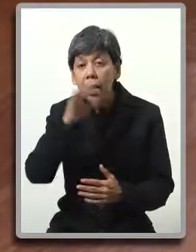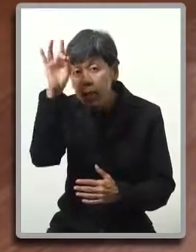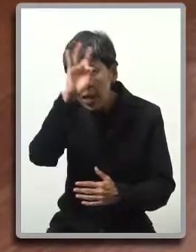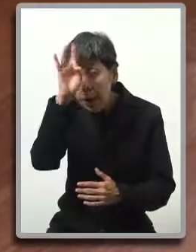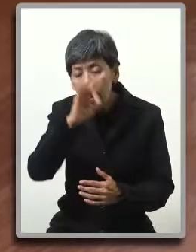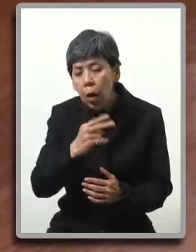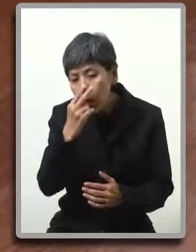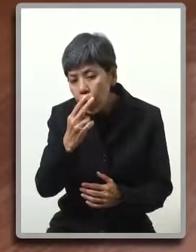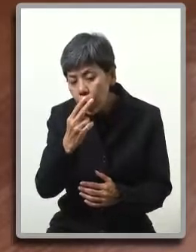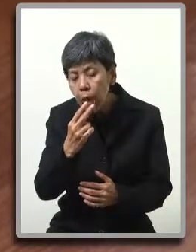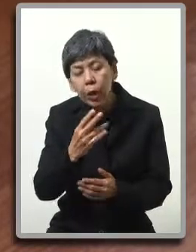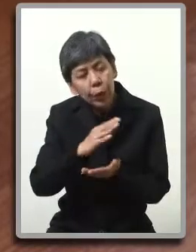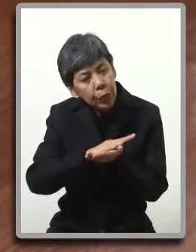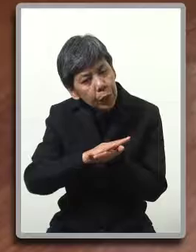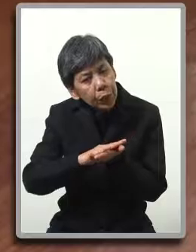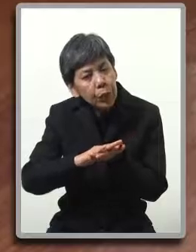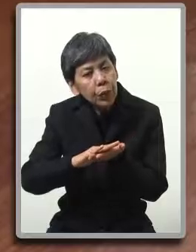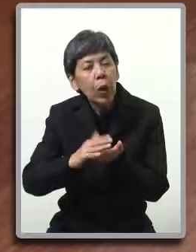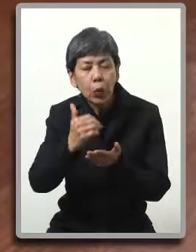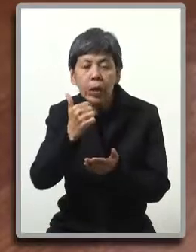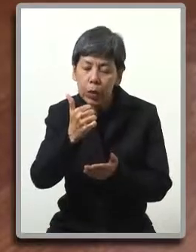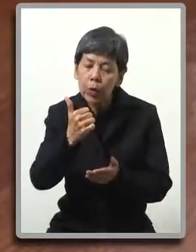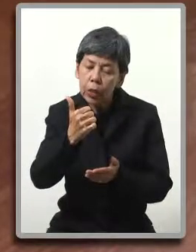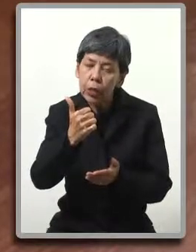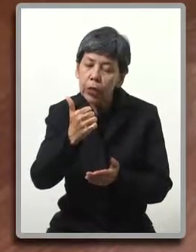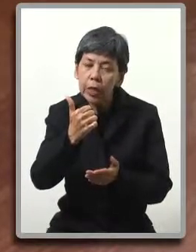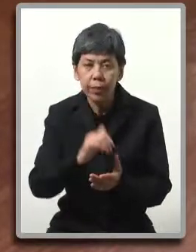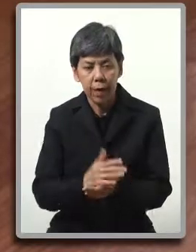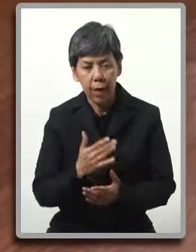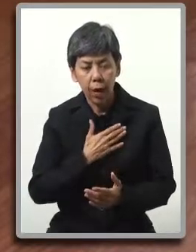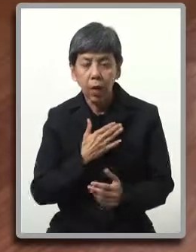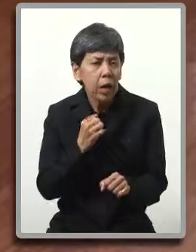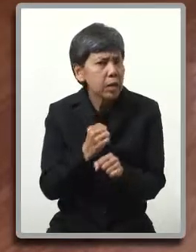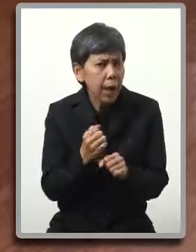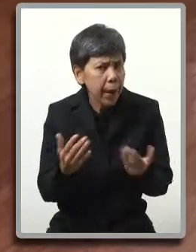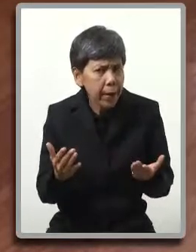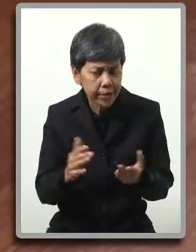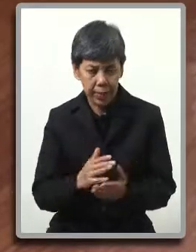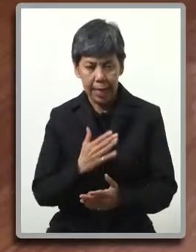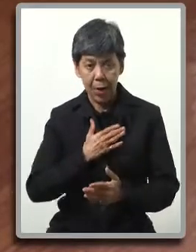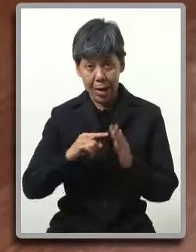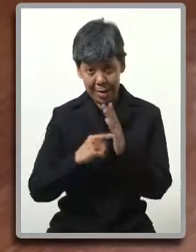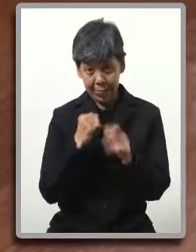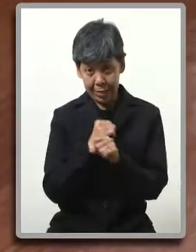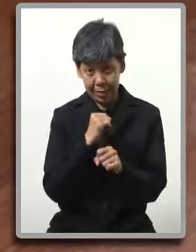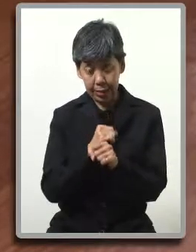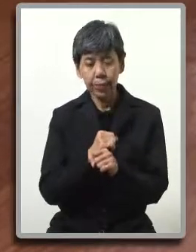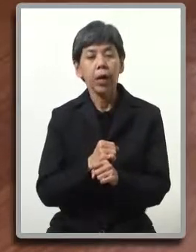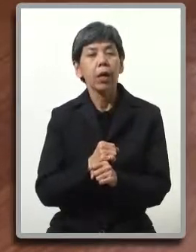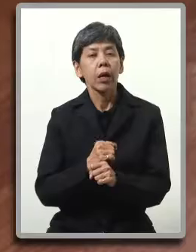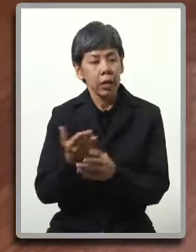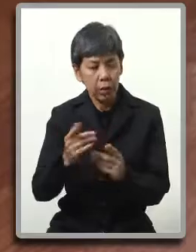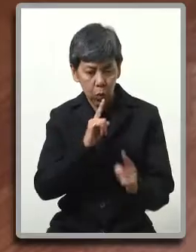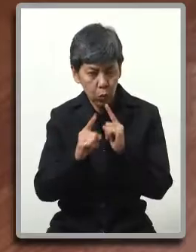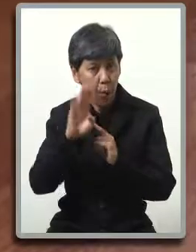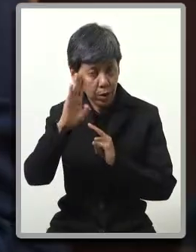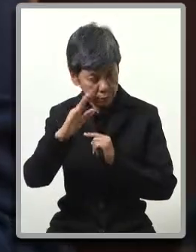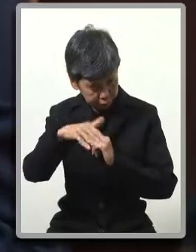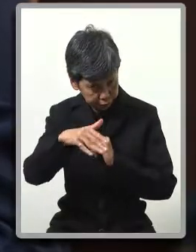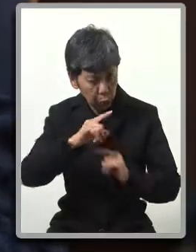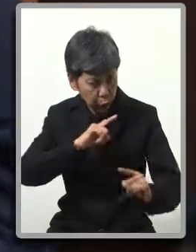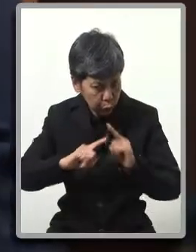มว่าสาย8ดีขึ้นมากในเชิงภาพพจน์และภาพลักษณ์ผมเข้าไปทำอะไรผมเริ่มต้นด้วยการเชิญผู้ประกอบ